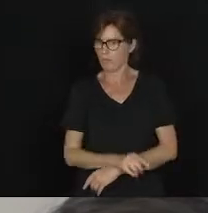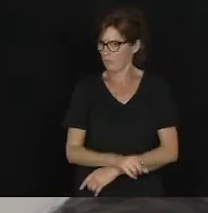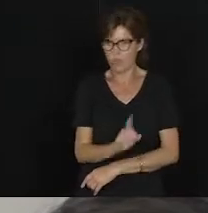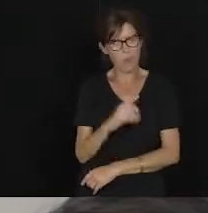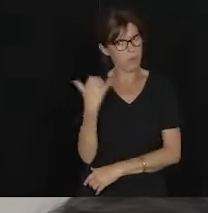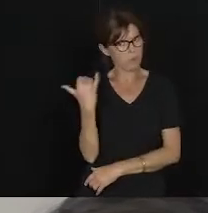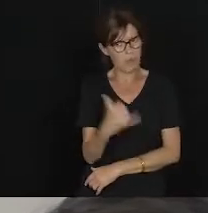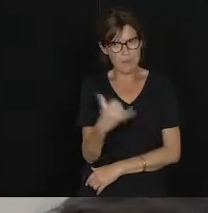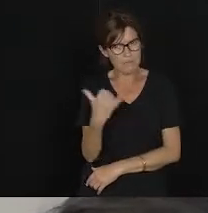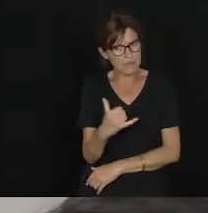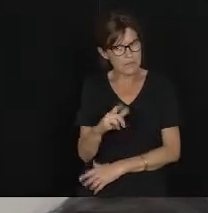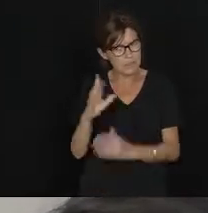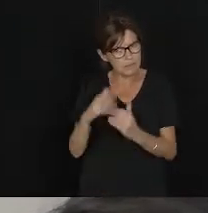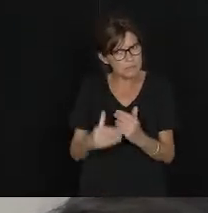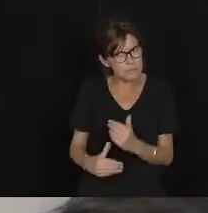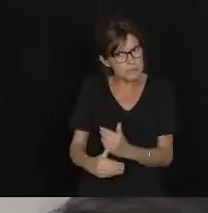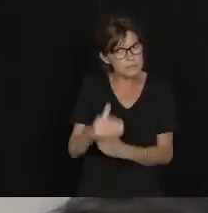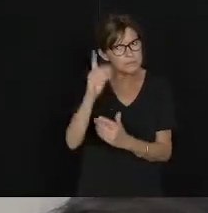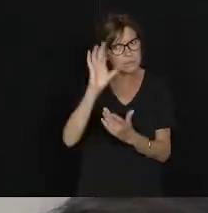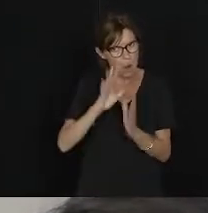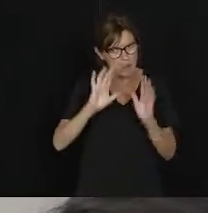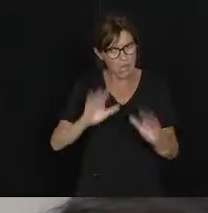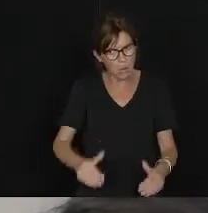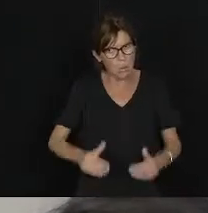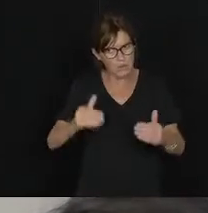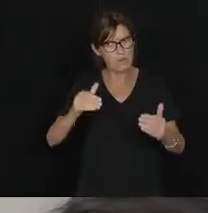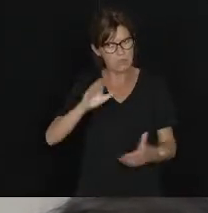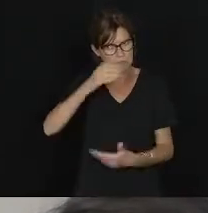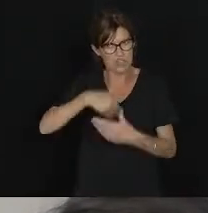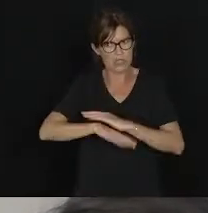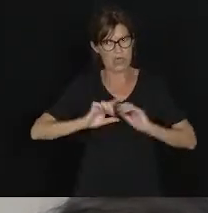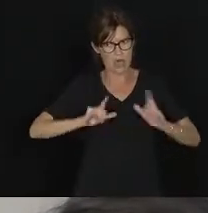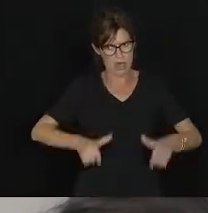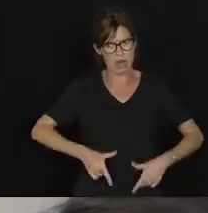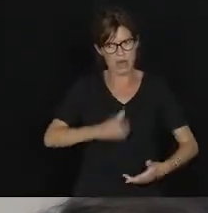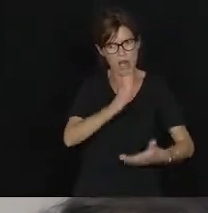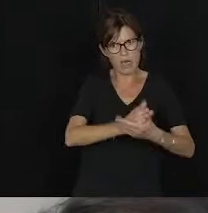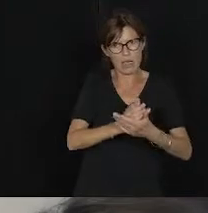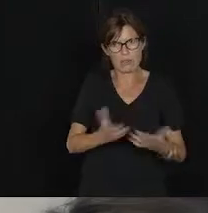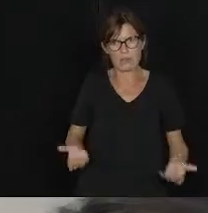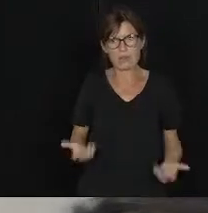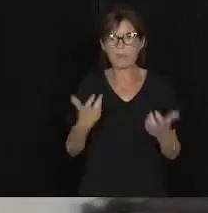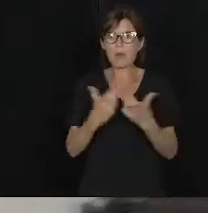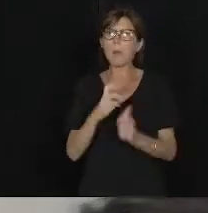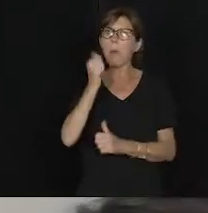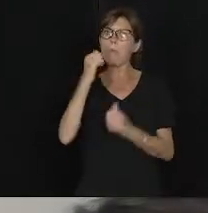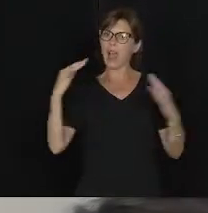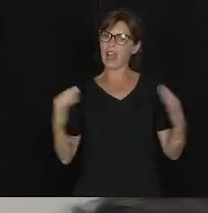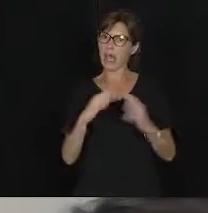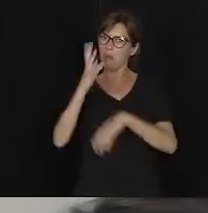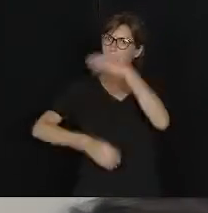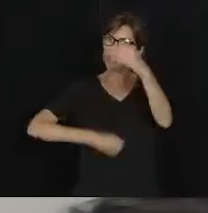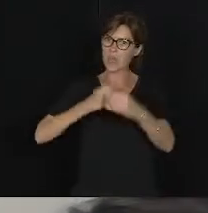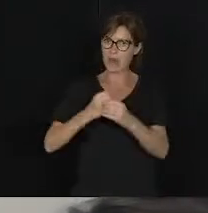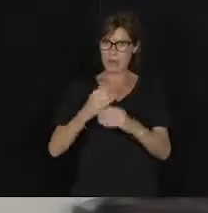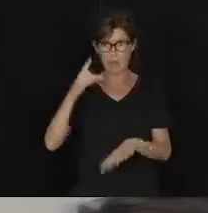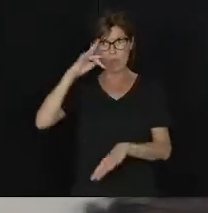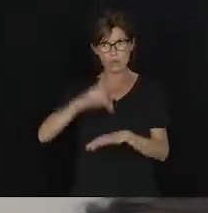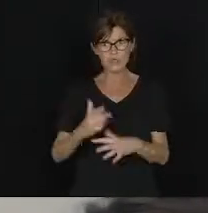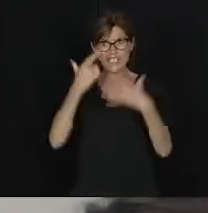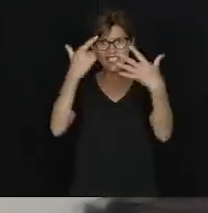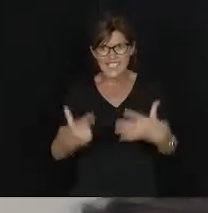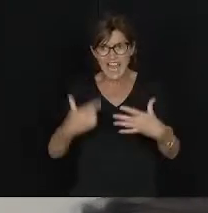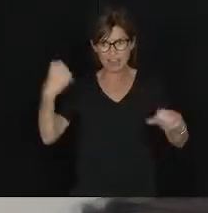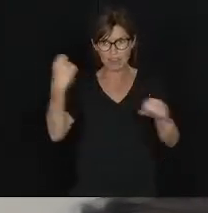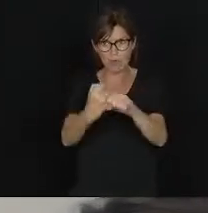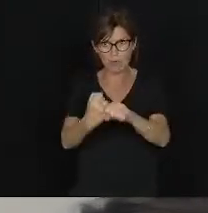longtemps après, et il est difficile d'en mesurer la portée et les effets pédagogiques. C'est par exemple 7 ans après la Grande Guerre que l'instituteur et ancien combattant